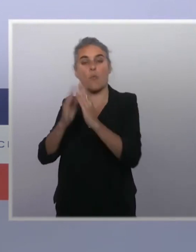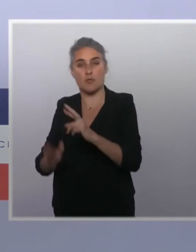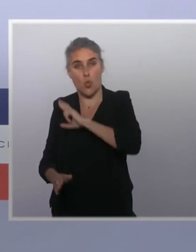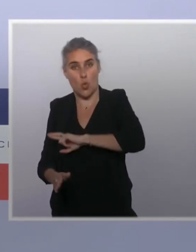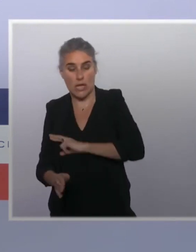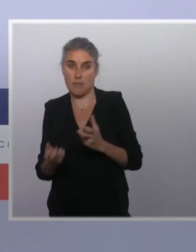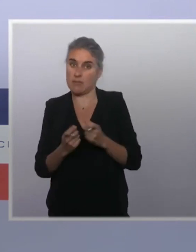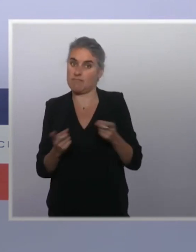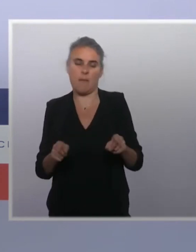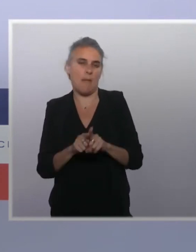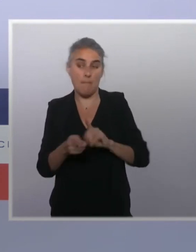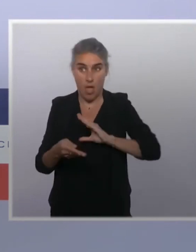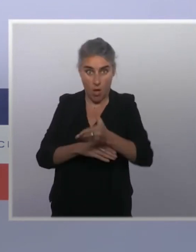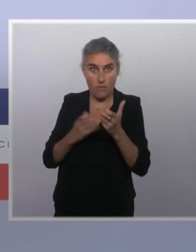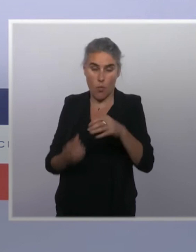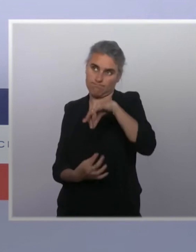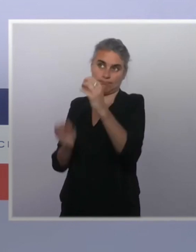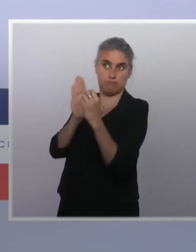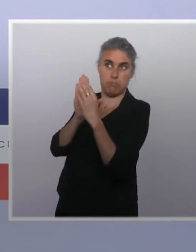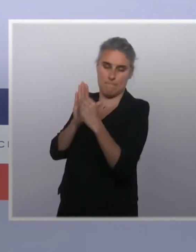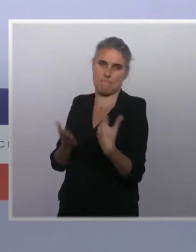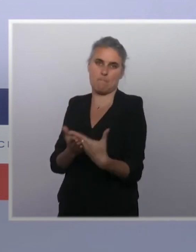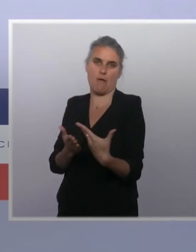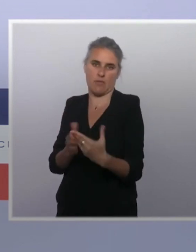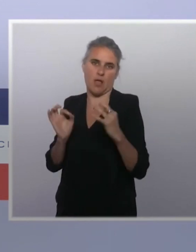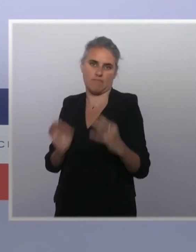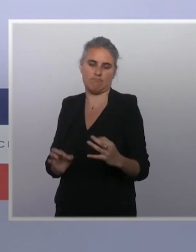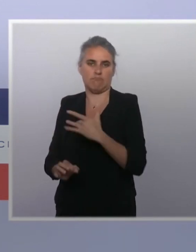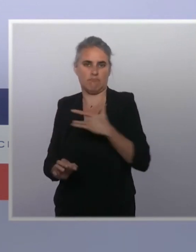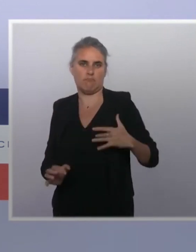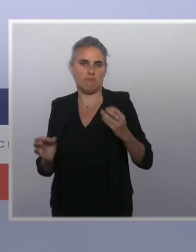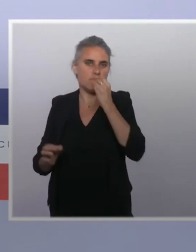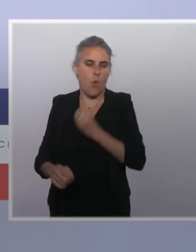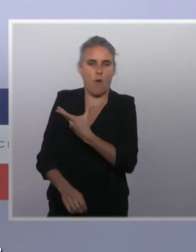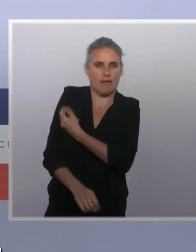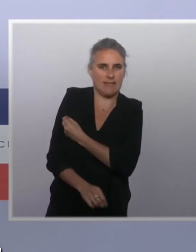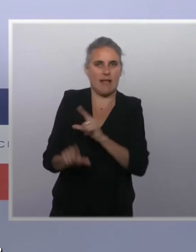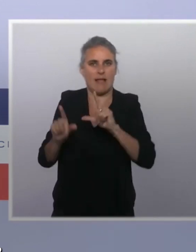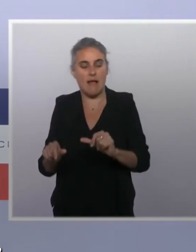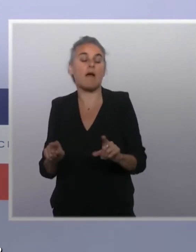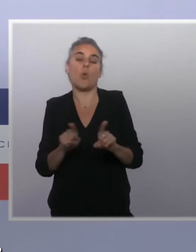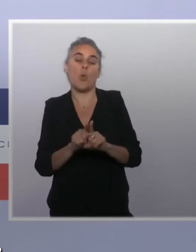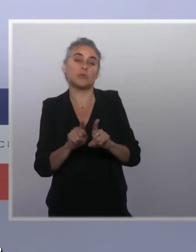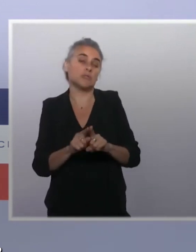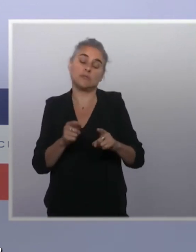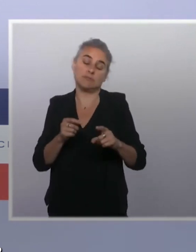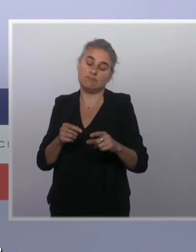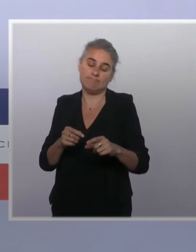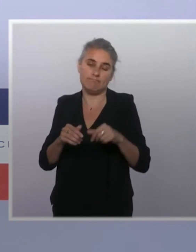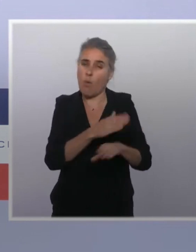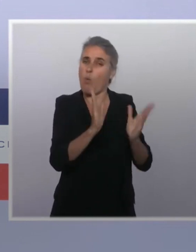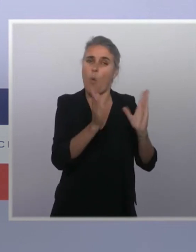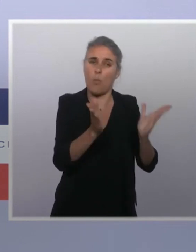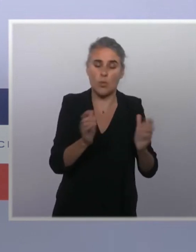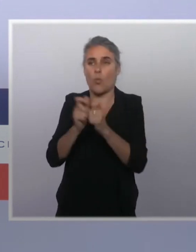pass sanitaire restera en vigueur, au moins jusqu'à cet été. De la même manière, le port du masque il restera obligatoire parce que dans les hôpitaux, il y